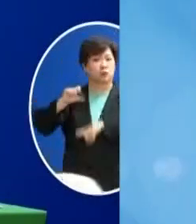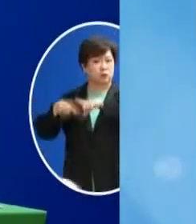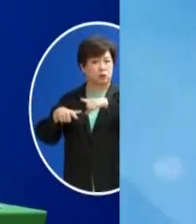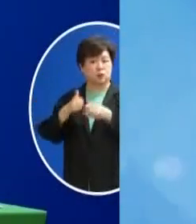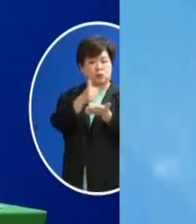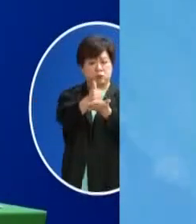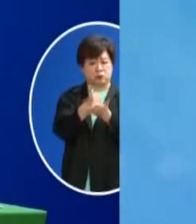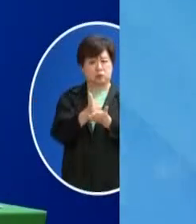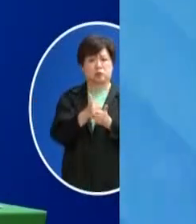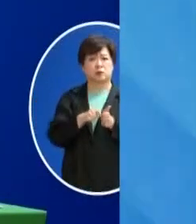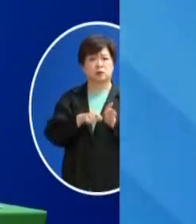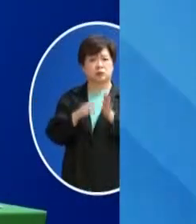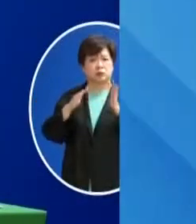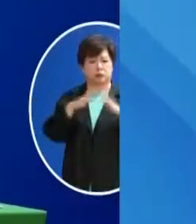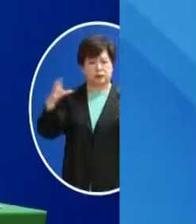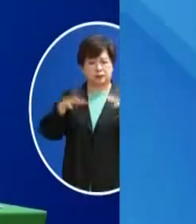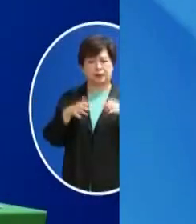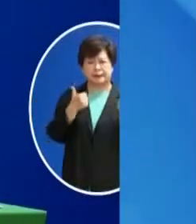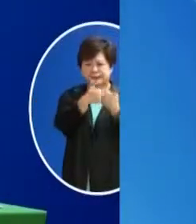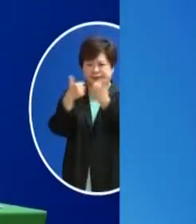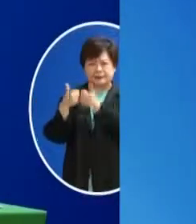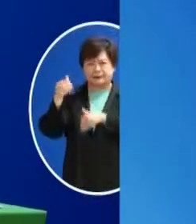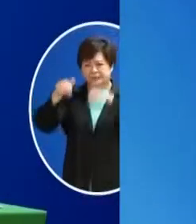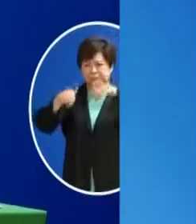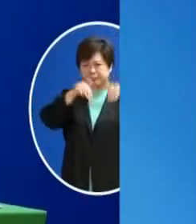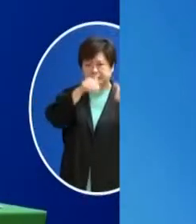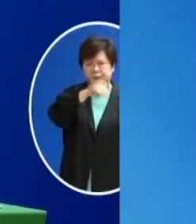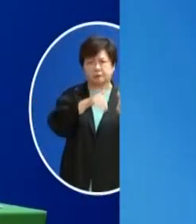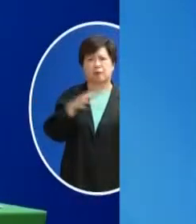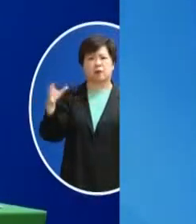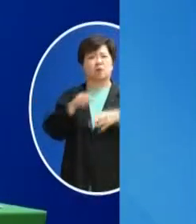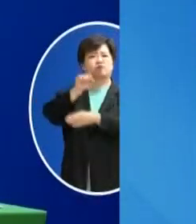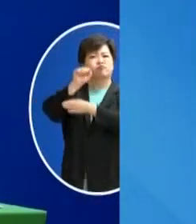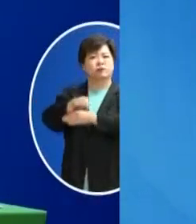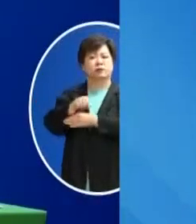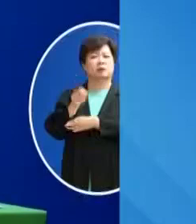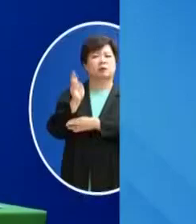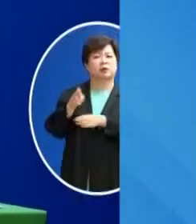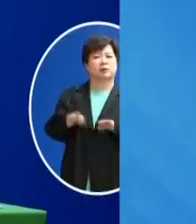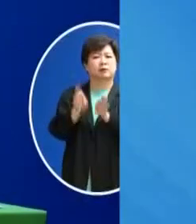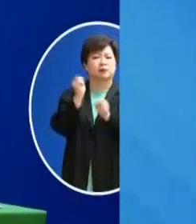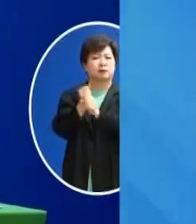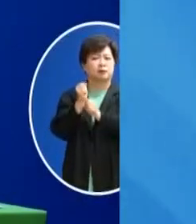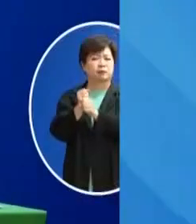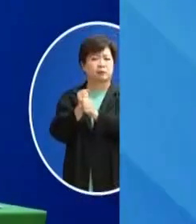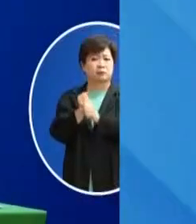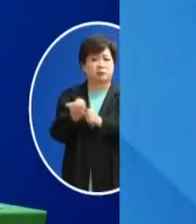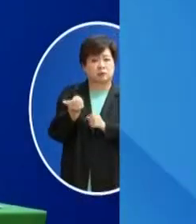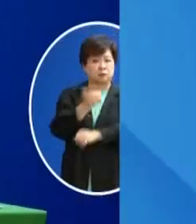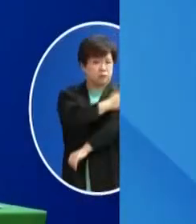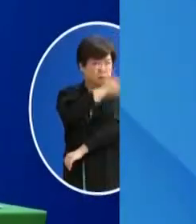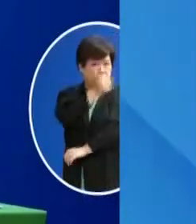经由专家会议的决议，那最后是核准专案制造。那如刚刚部长所提到